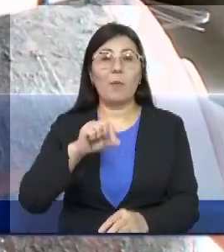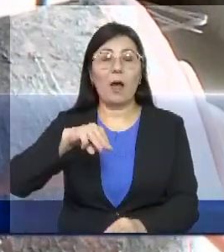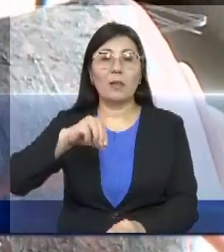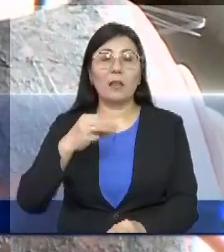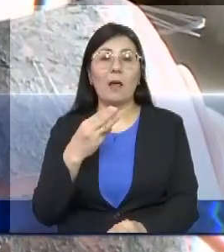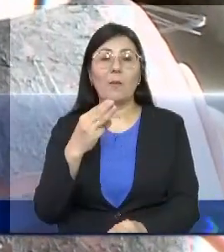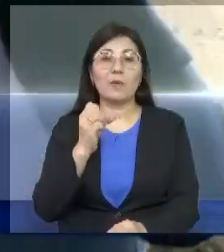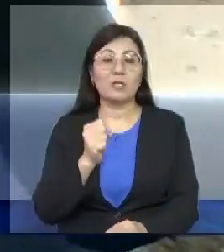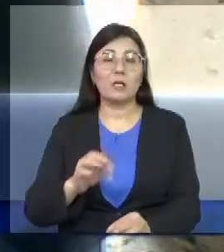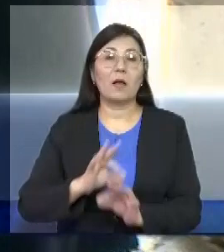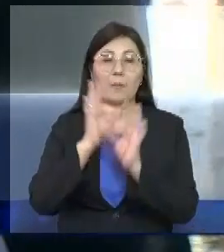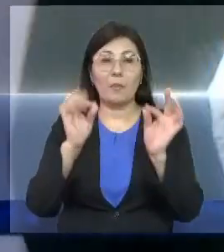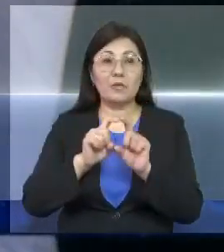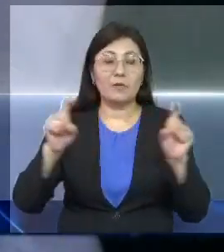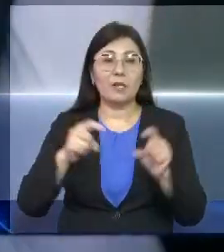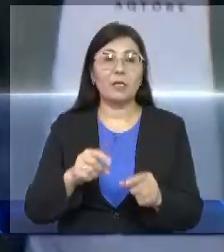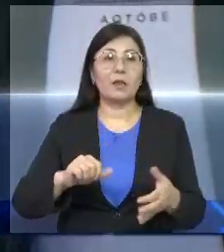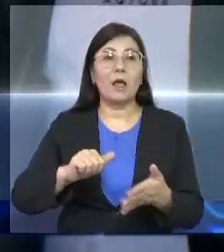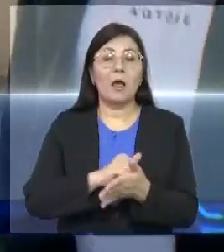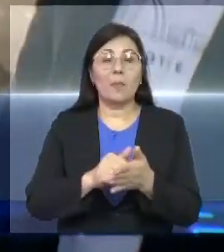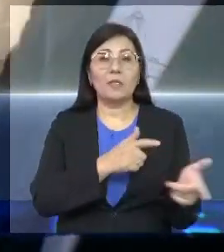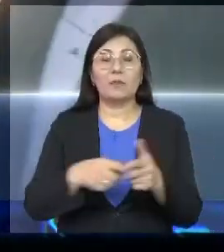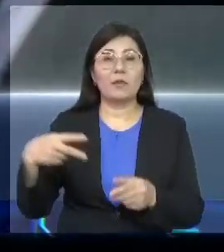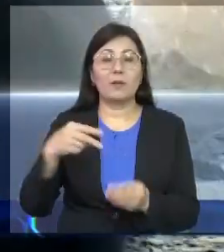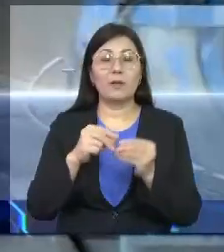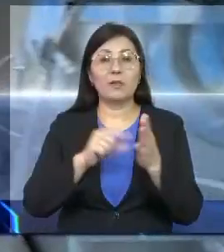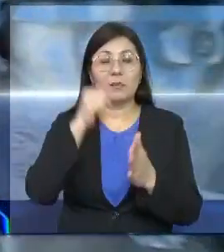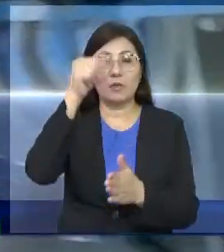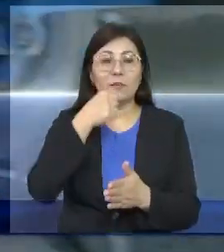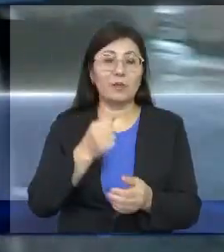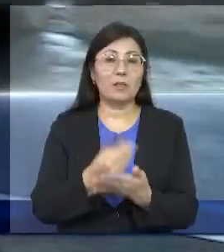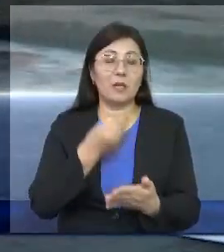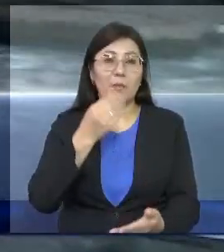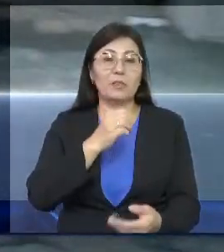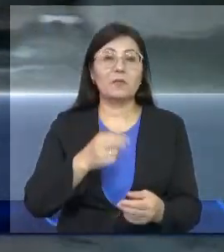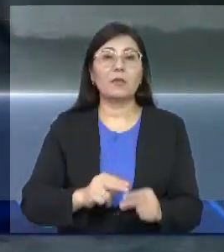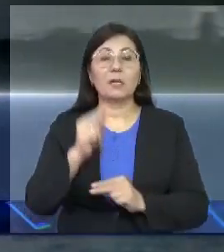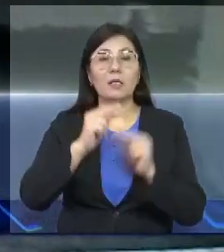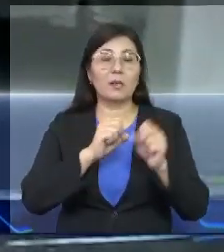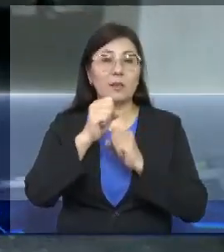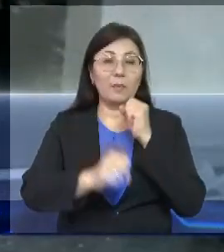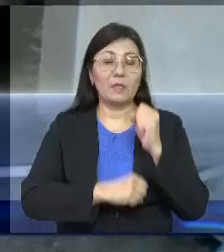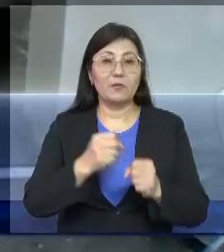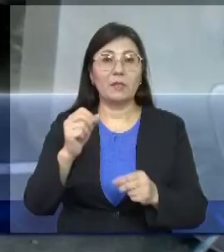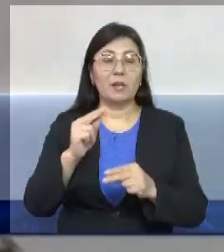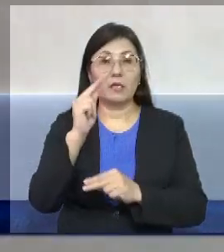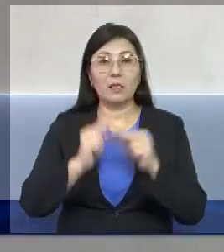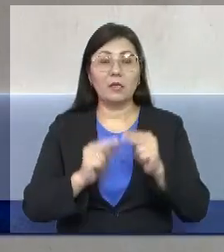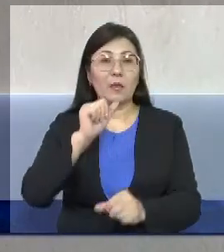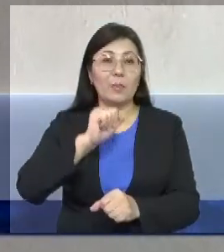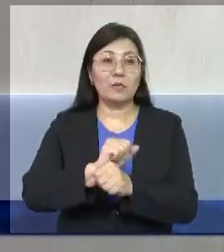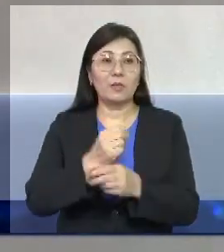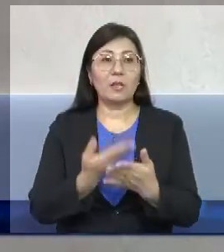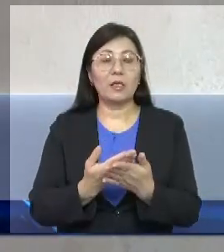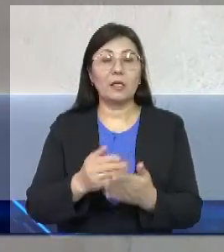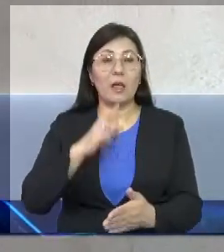этого объекта была составлена еще в 2017 году, но в связи с удорожанием строительных материалов потребовалась корректировка проектной документации. Положительное